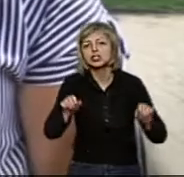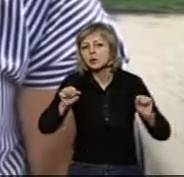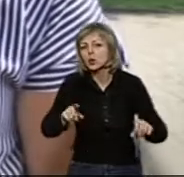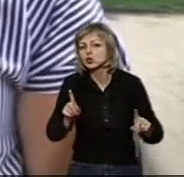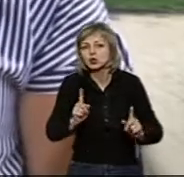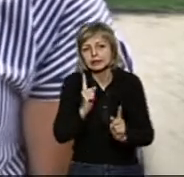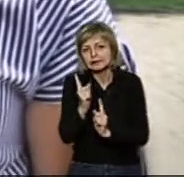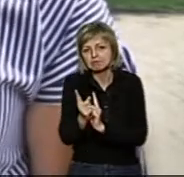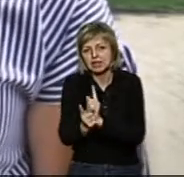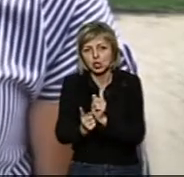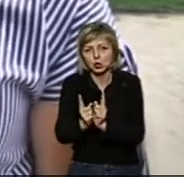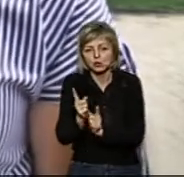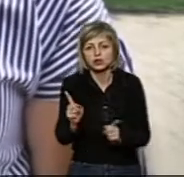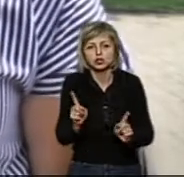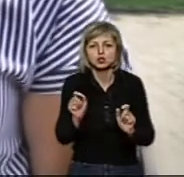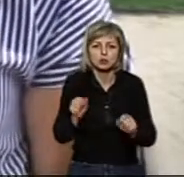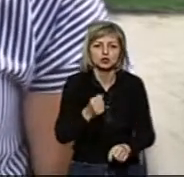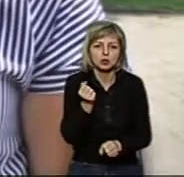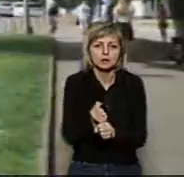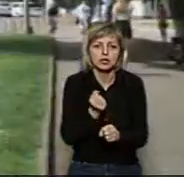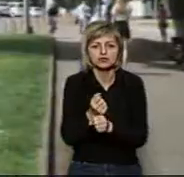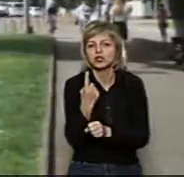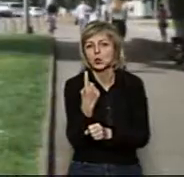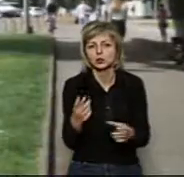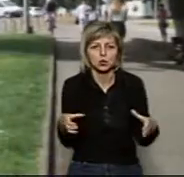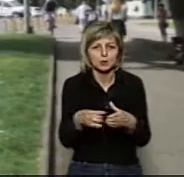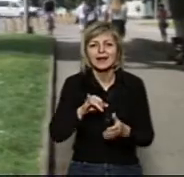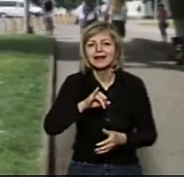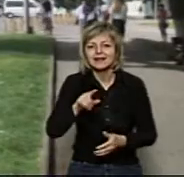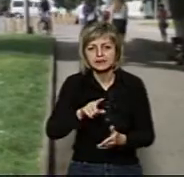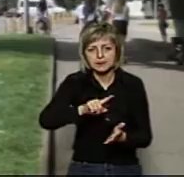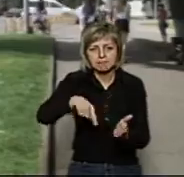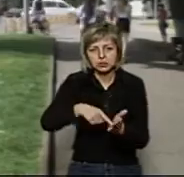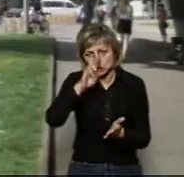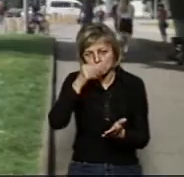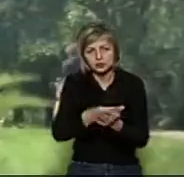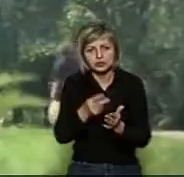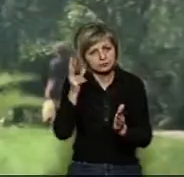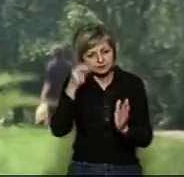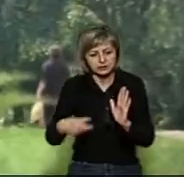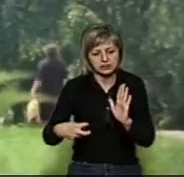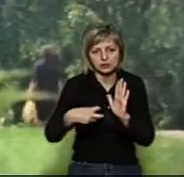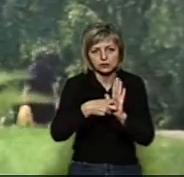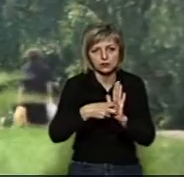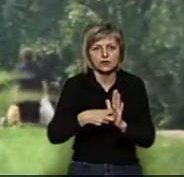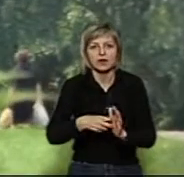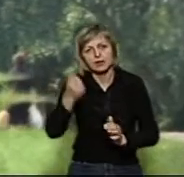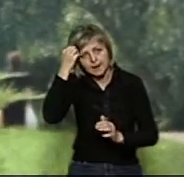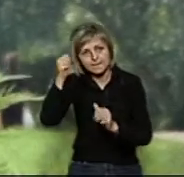змінювати, у те, що вони можуть працювати єдиною командою. Із міського бюджету на оцифрування пам'яток виділили